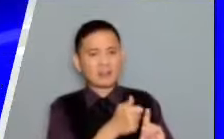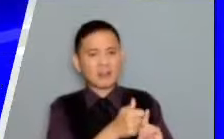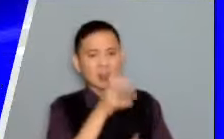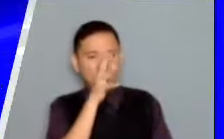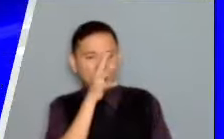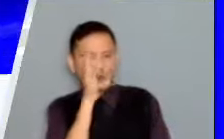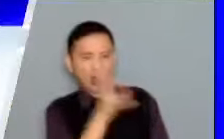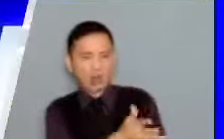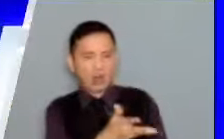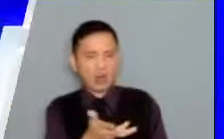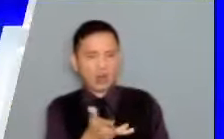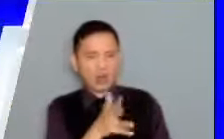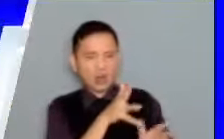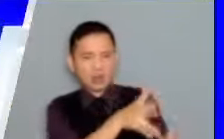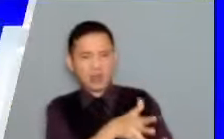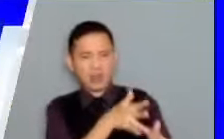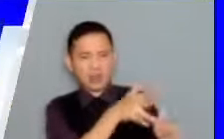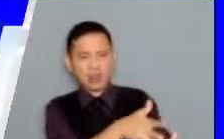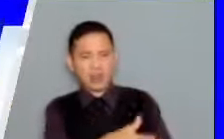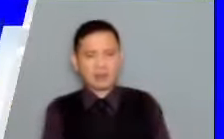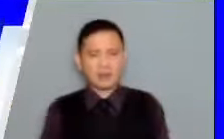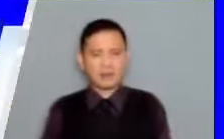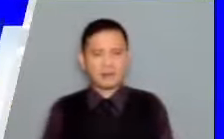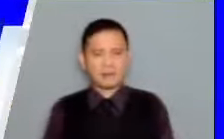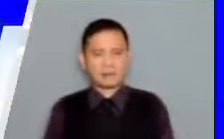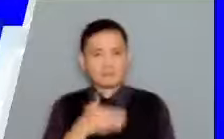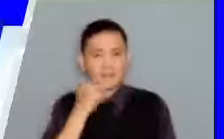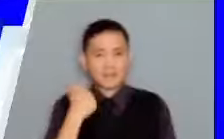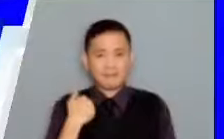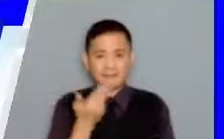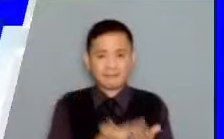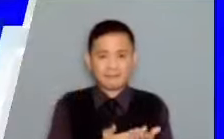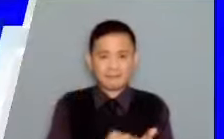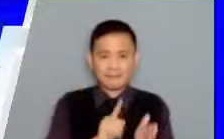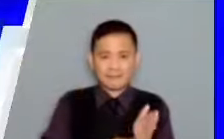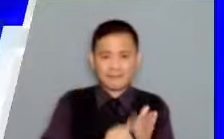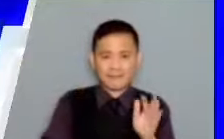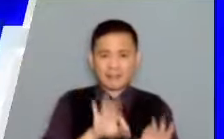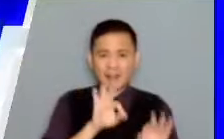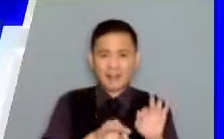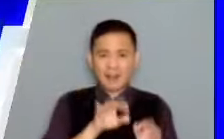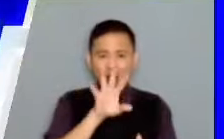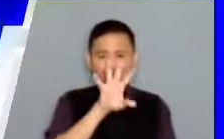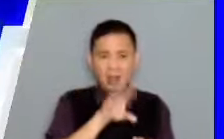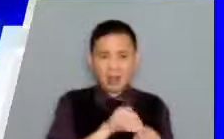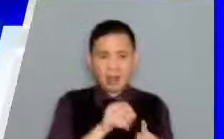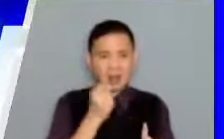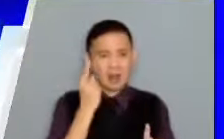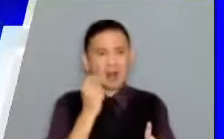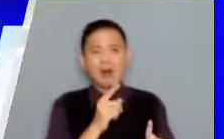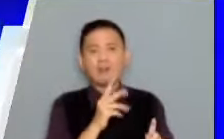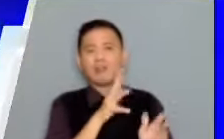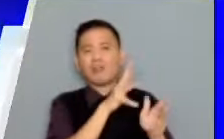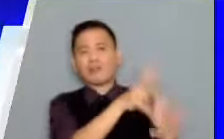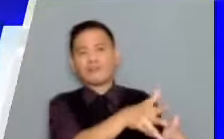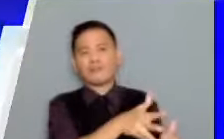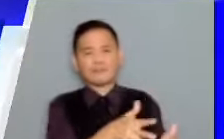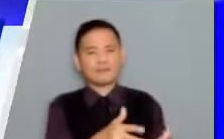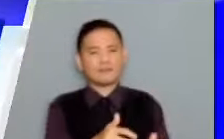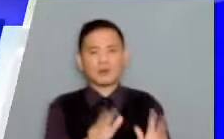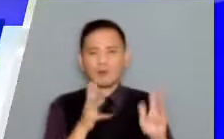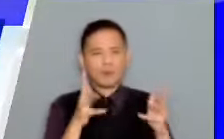na nakuha nilang sa pag-iimbestiga eh pinatulog nila hindi nila inano talaga si